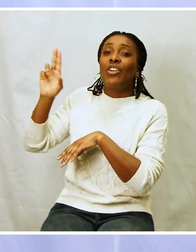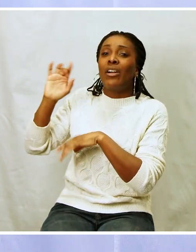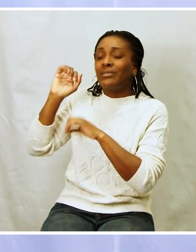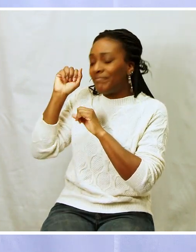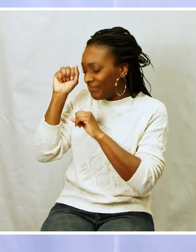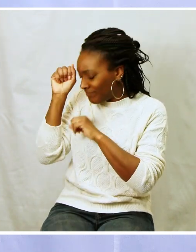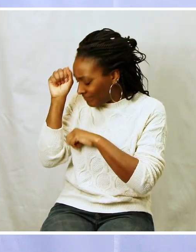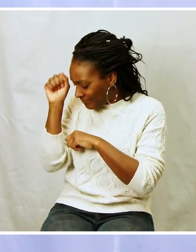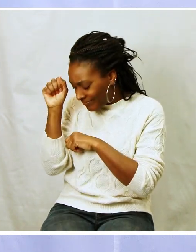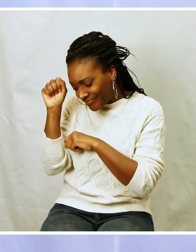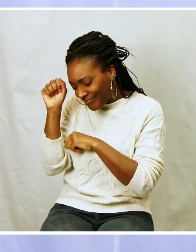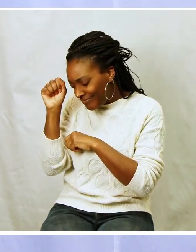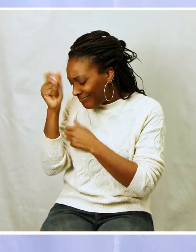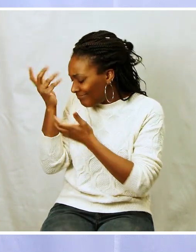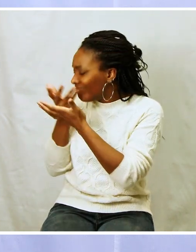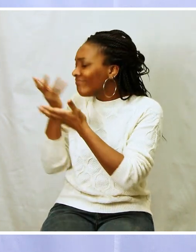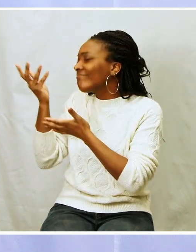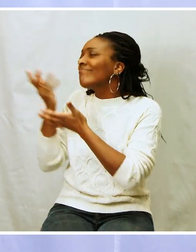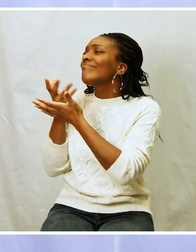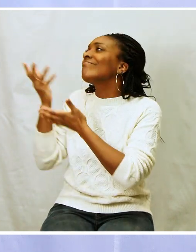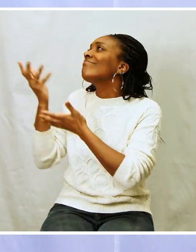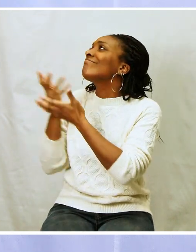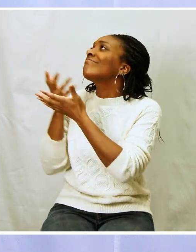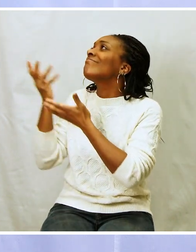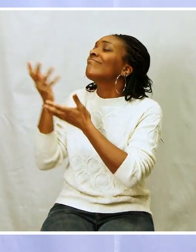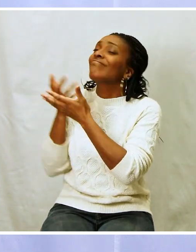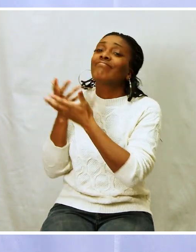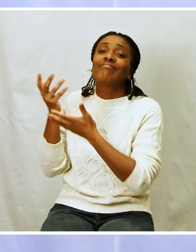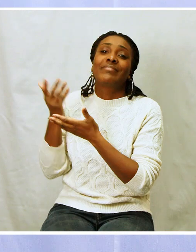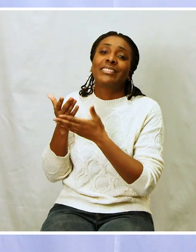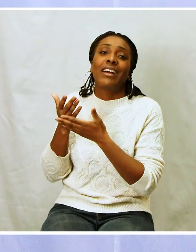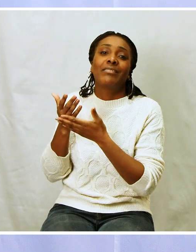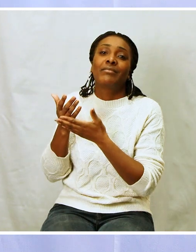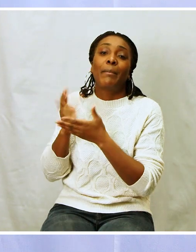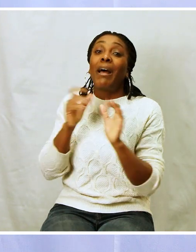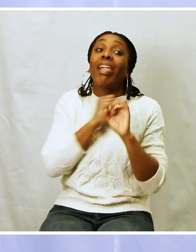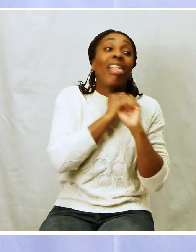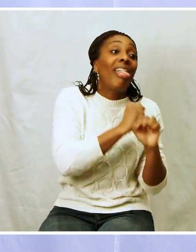Viens dans ma présence. Ferme ta porte. Ne laisse pas les choses t'accaparer.